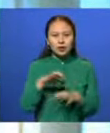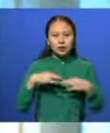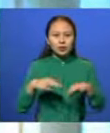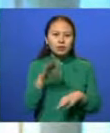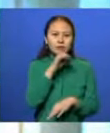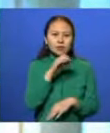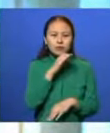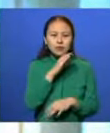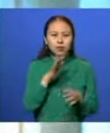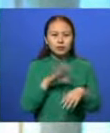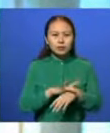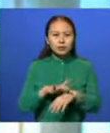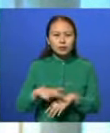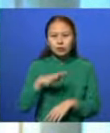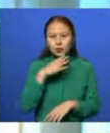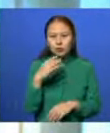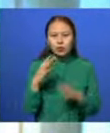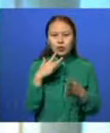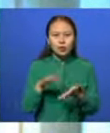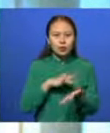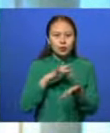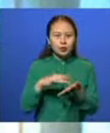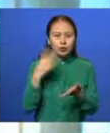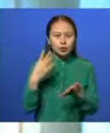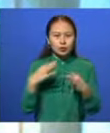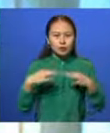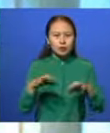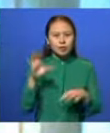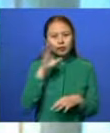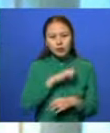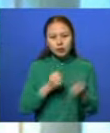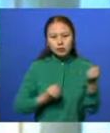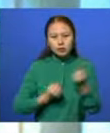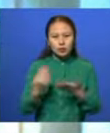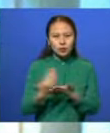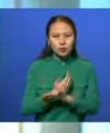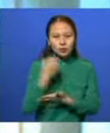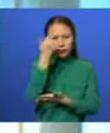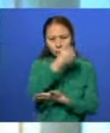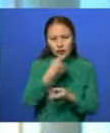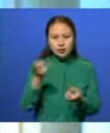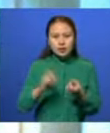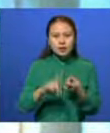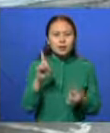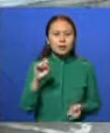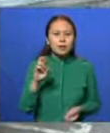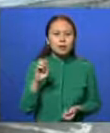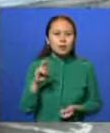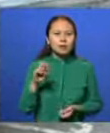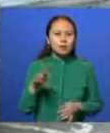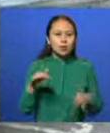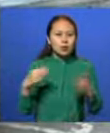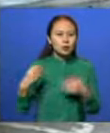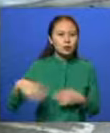келген күдіктілер ұсталды. Олардың қалада 4 автокөлікті қолдеткені дәлелденді. Жаңа жыл қарсаңында Азап Адам шағын ауданындағы қымбат